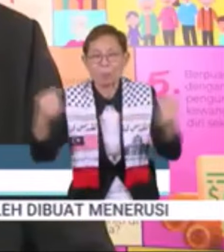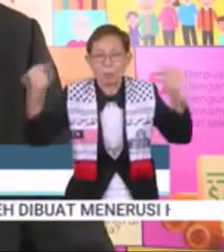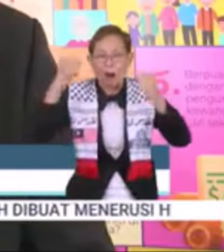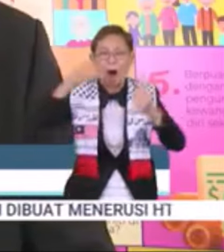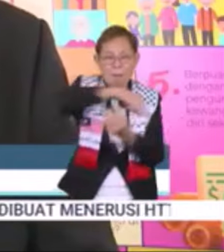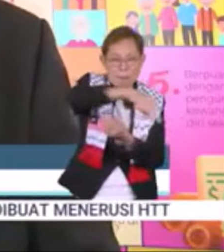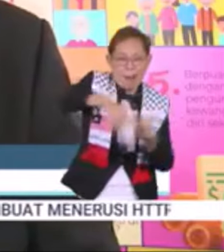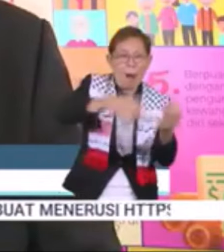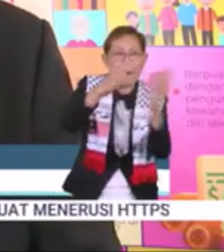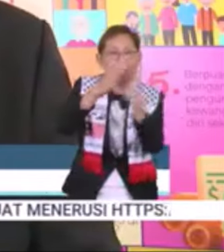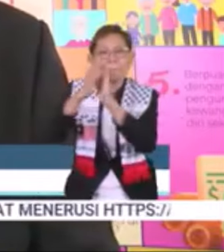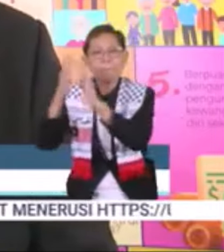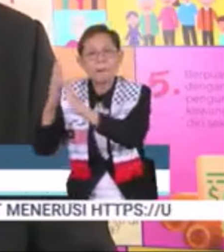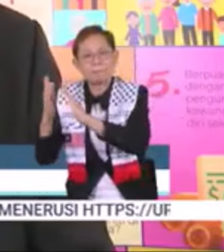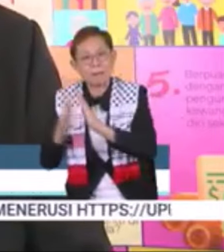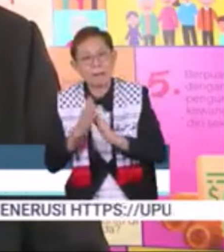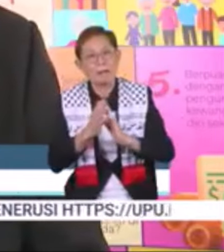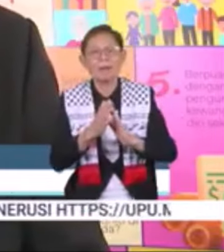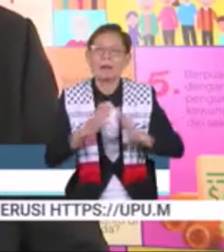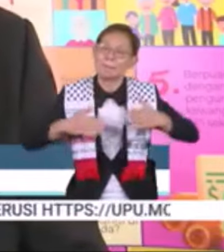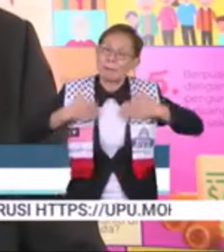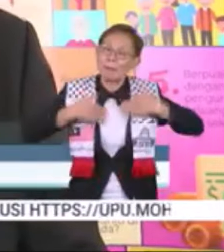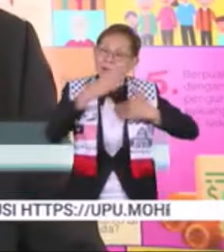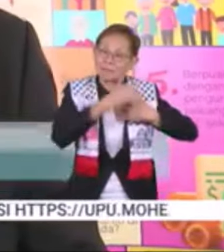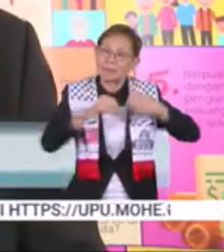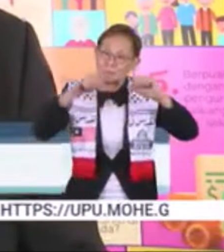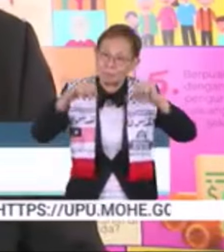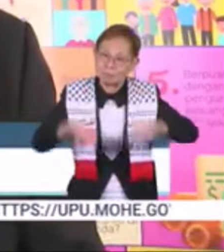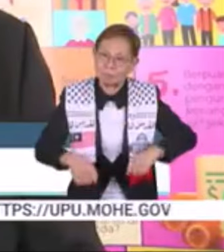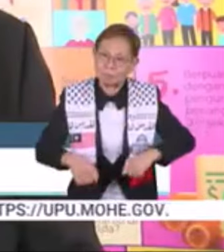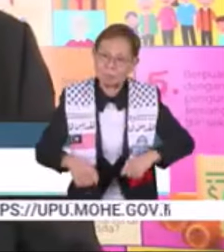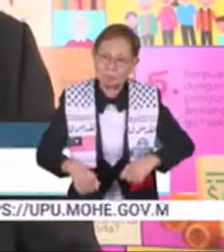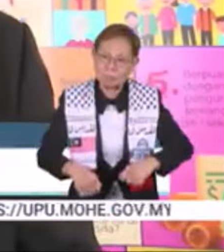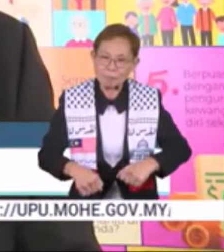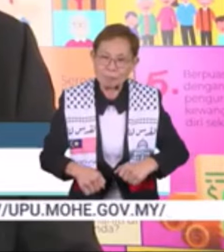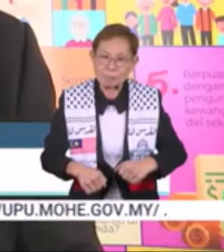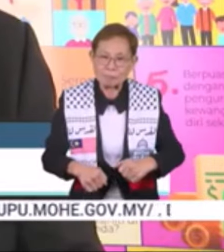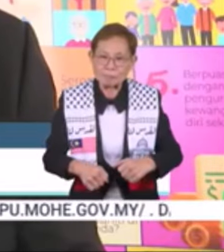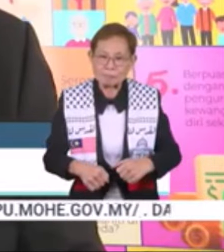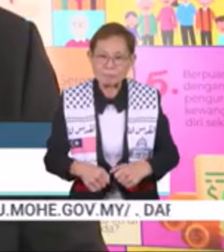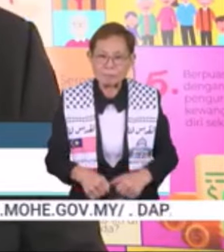persekitaran bandar yang lebih sejahtera dan berdaya huni.